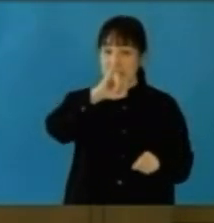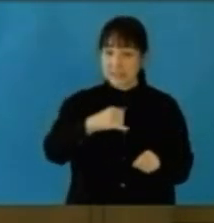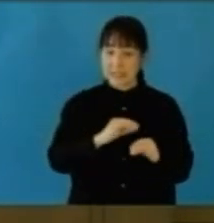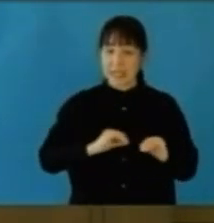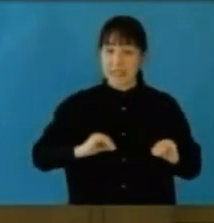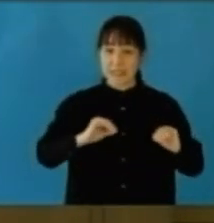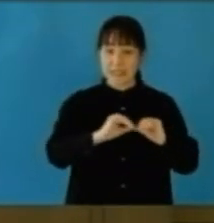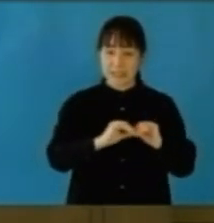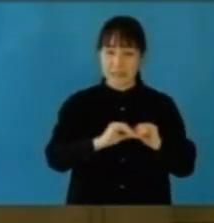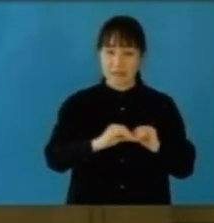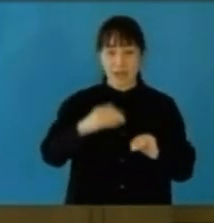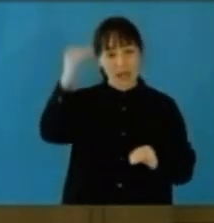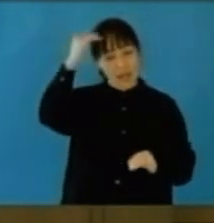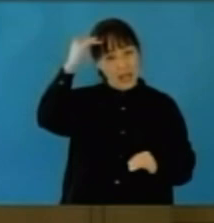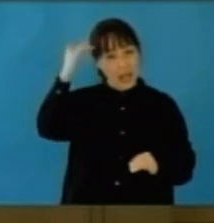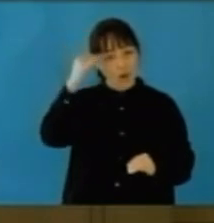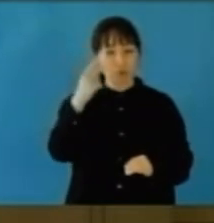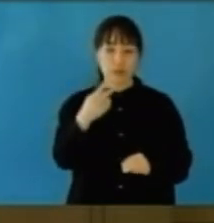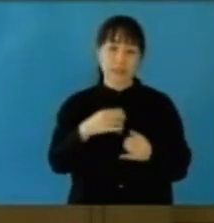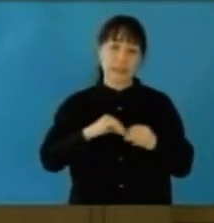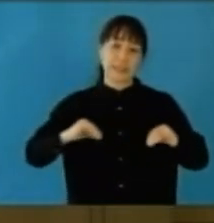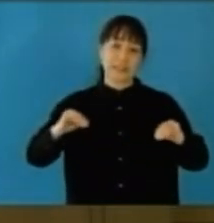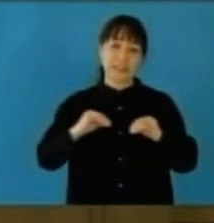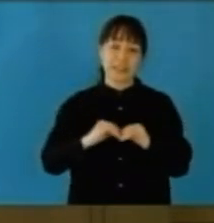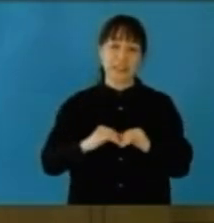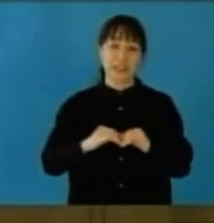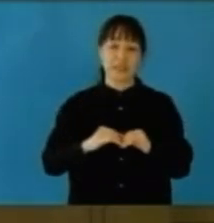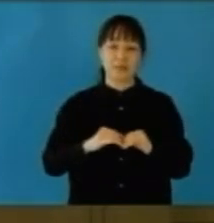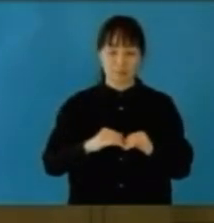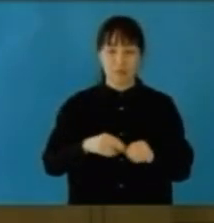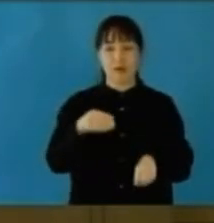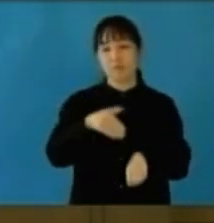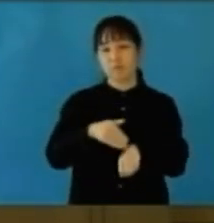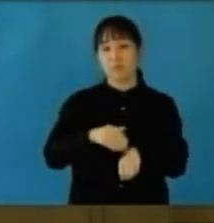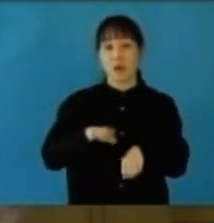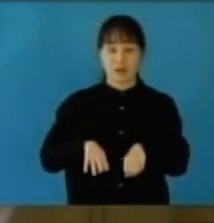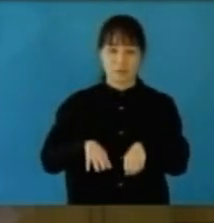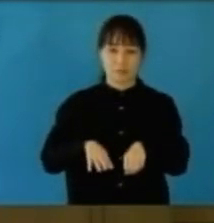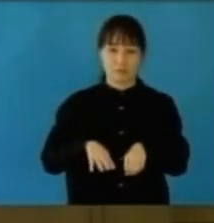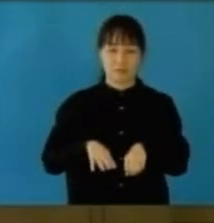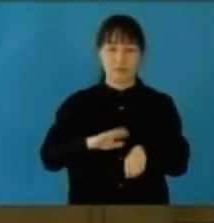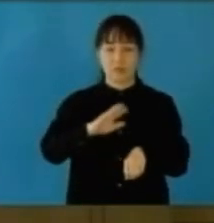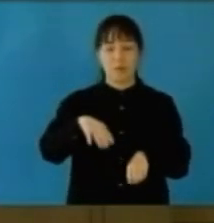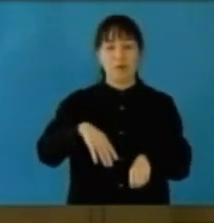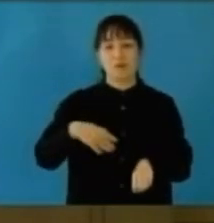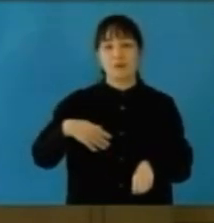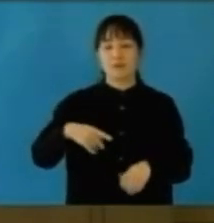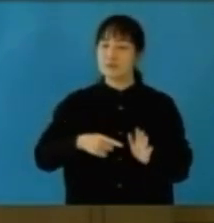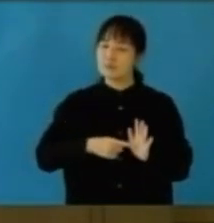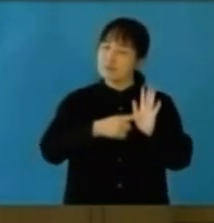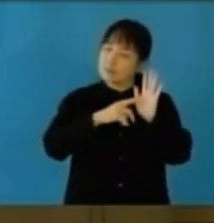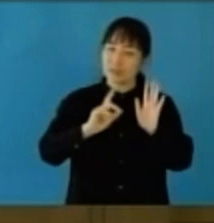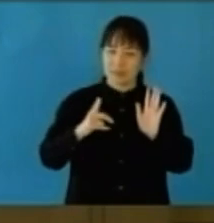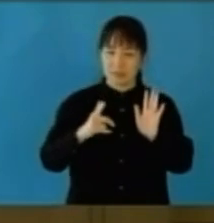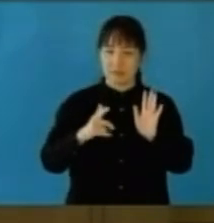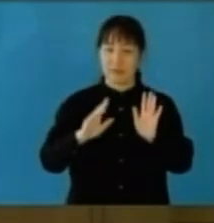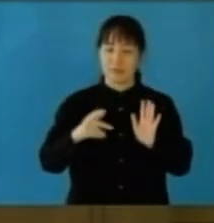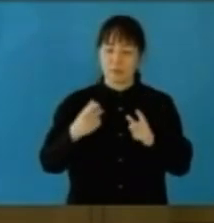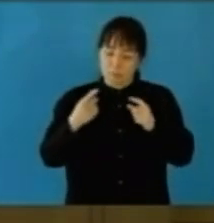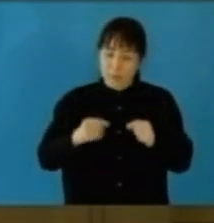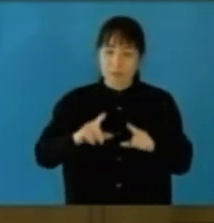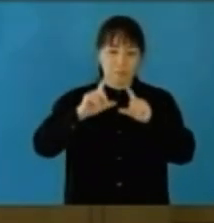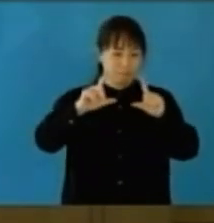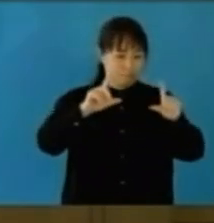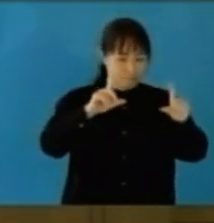ーム、韓国の K リーグ2チームキャンプしています。で、極めてレベルが高いチームが来てるんですけど、認知度は低いんですね。ゆえに、しっかりと PR をつなげていただ